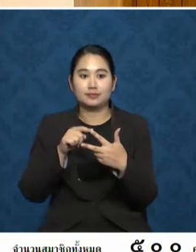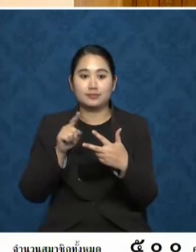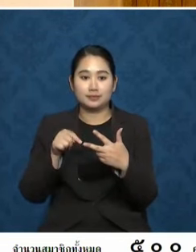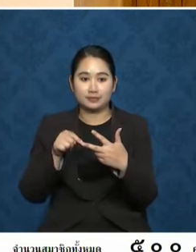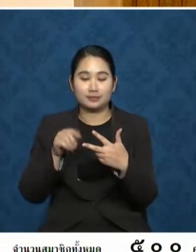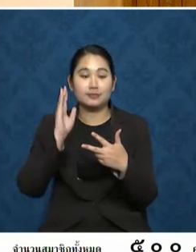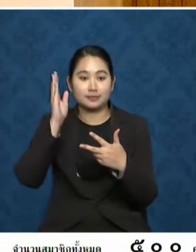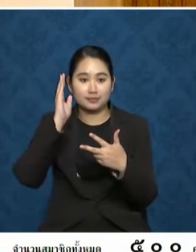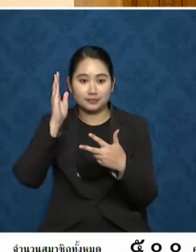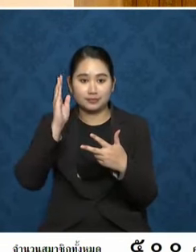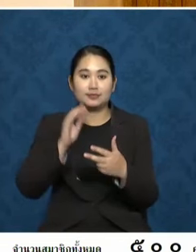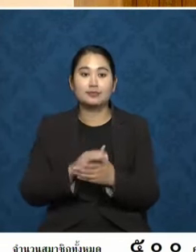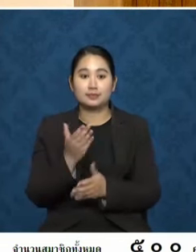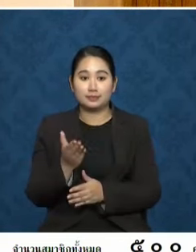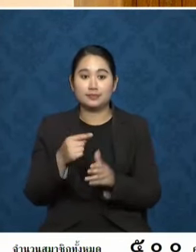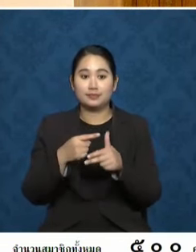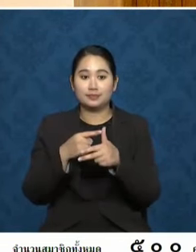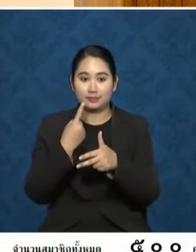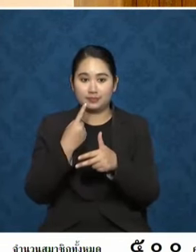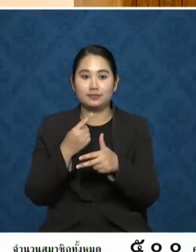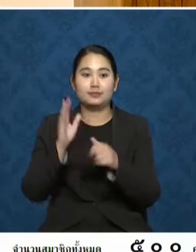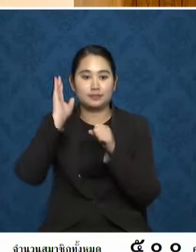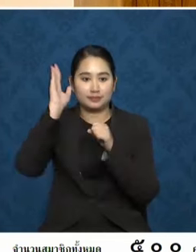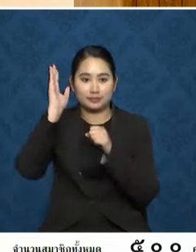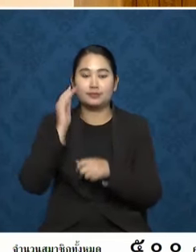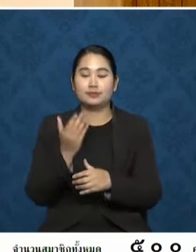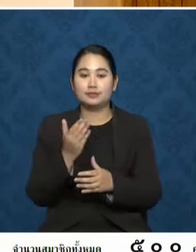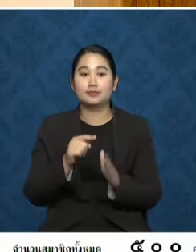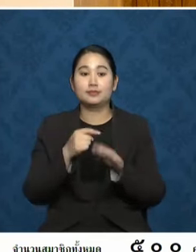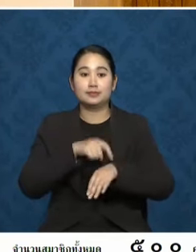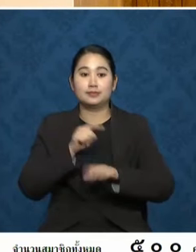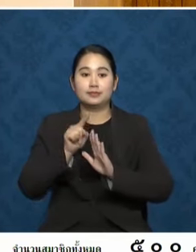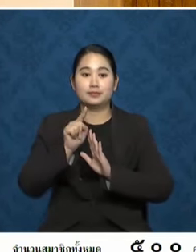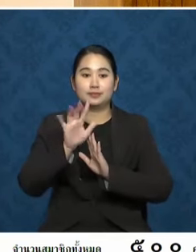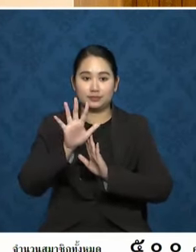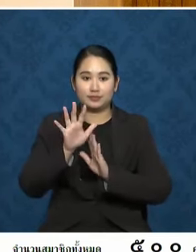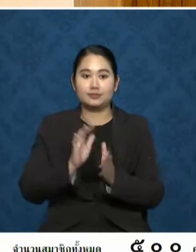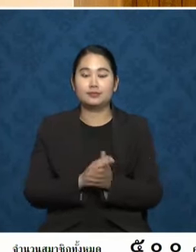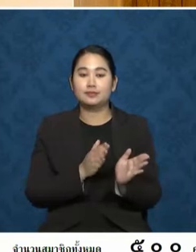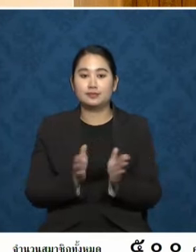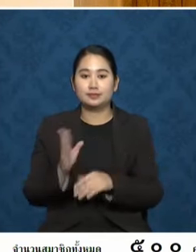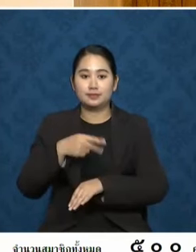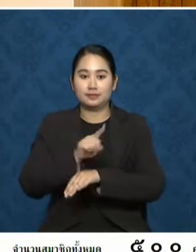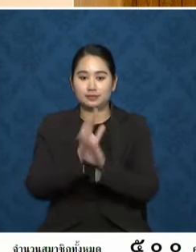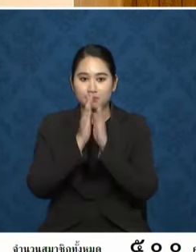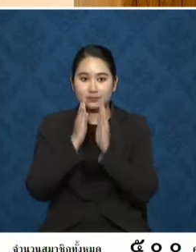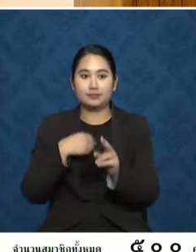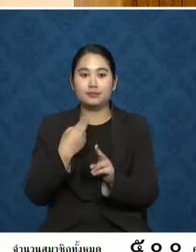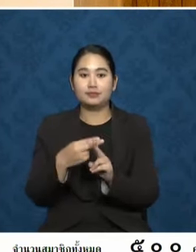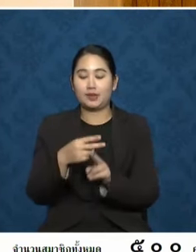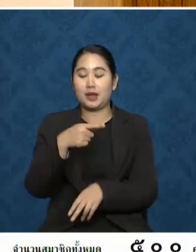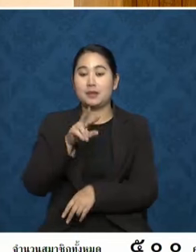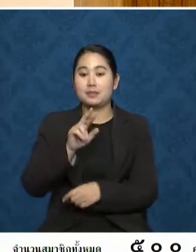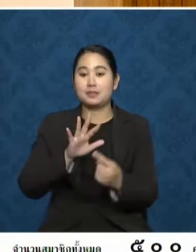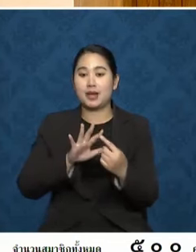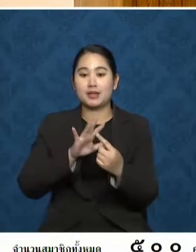ท่านเอกลาษ อุดงบำนวยเชิญท่ประเซิดพง สอนุวสดครั 5 นาทีครัเรีนทประทานสภาธิกรบผม ประเซดพง สอนวสดผู้แ